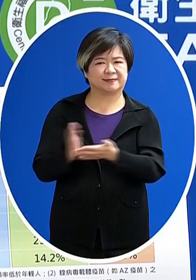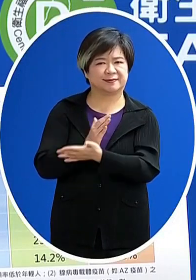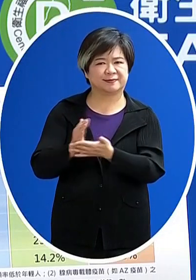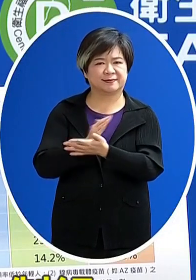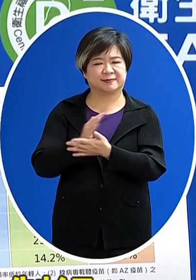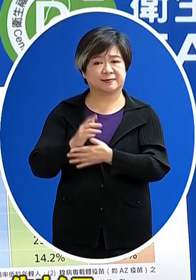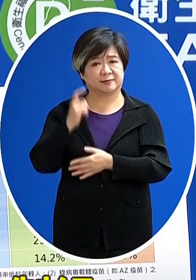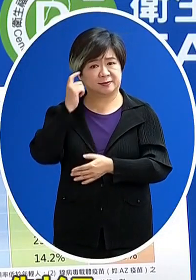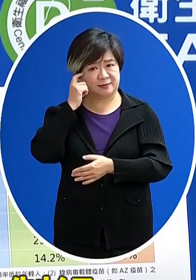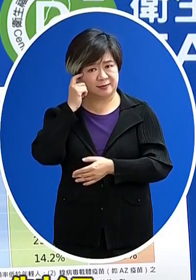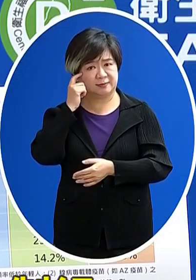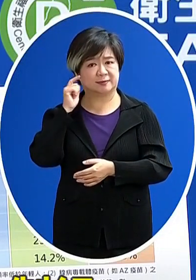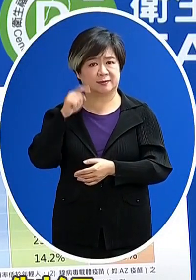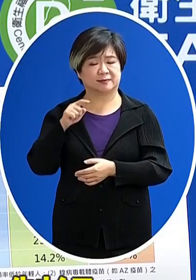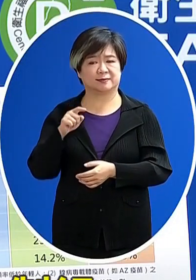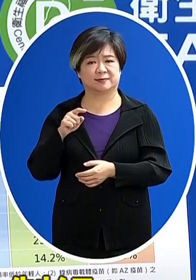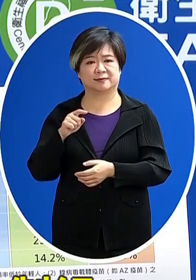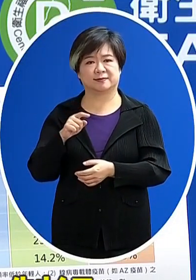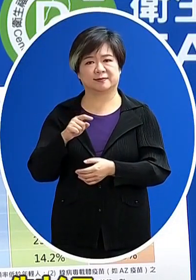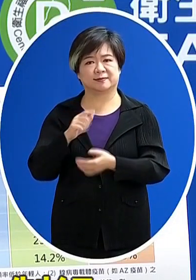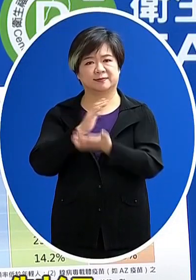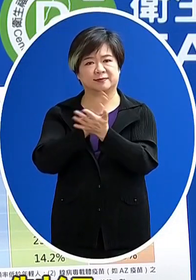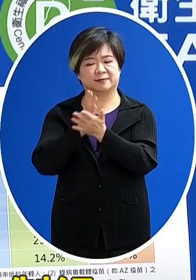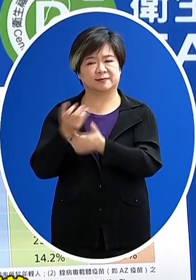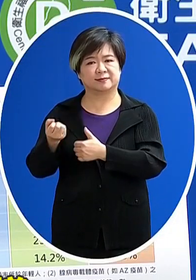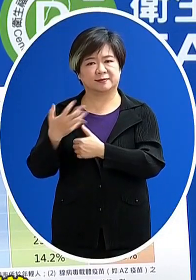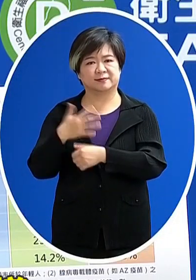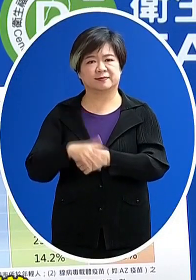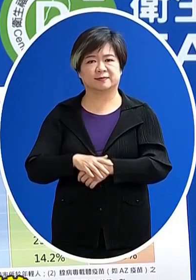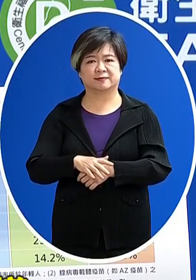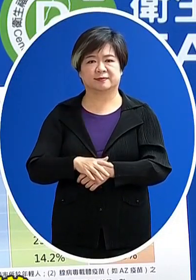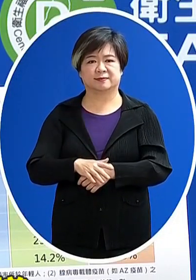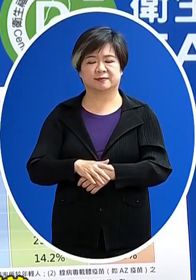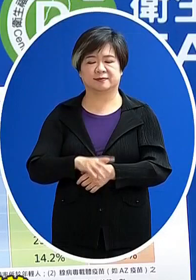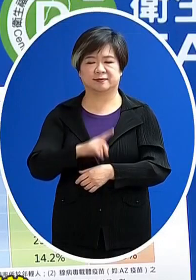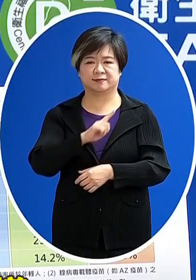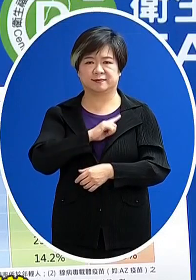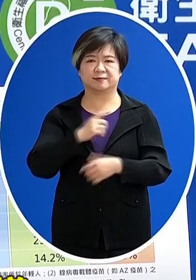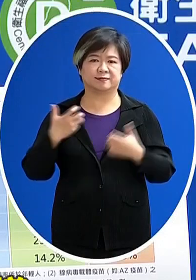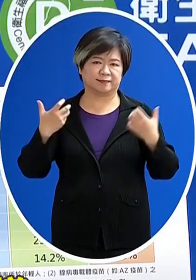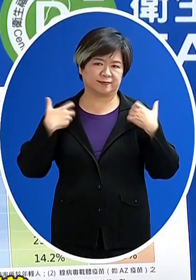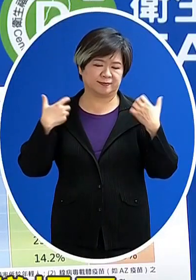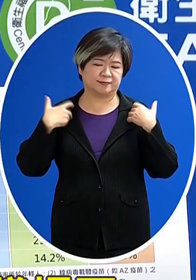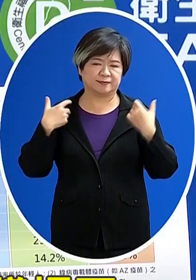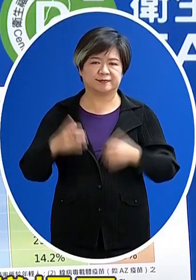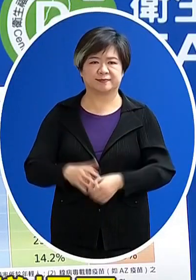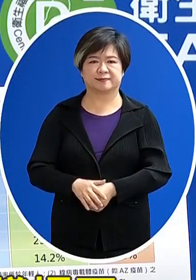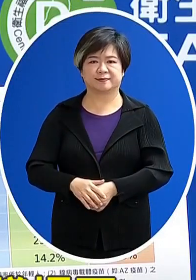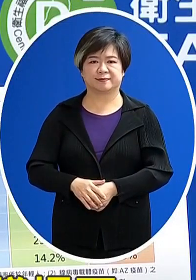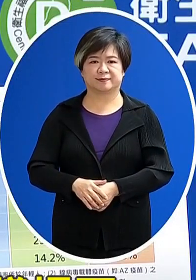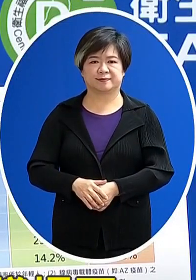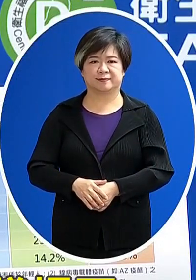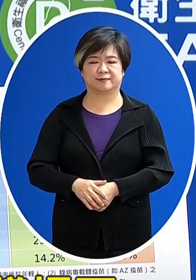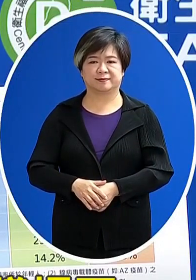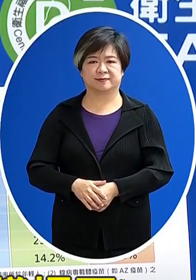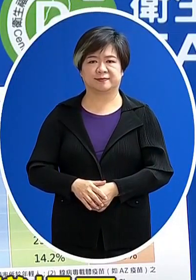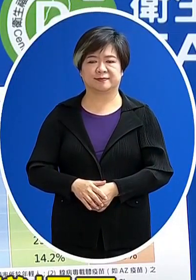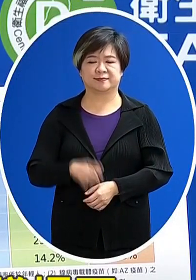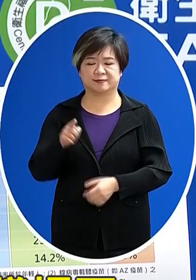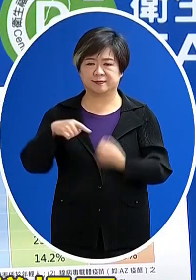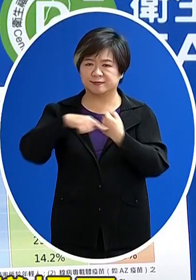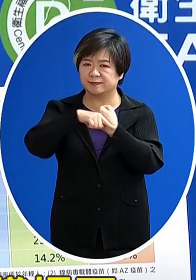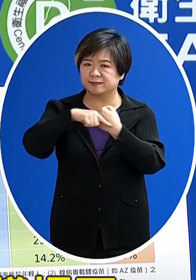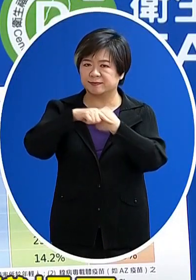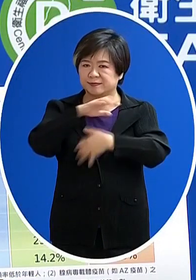情，那都会提供给我们的法制组来做相关的研议。那其实法制组给我的言语里